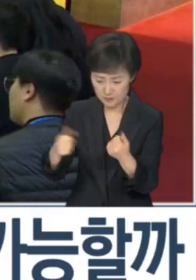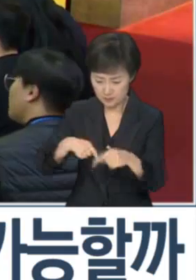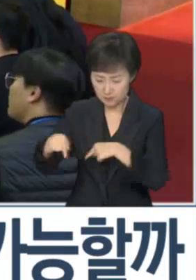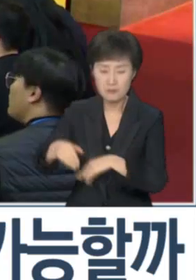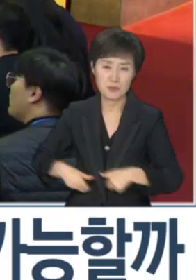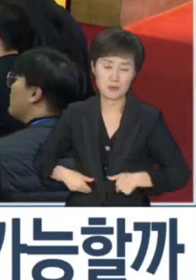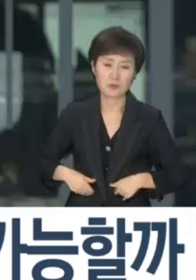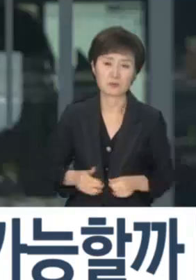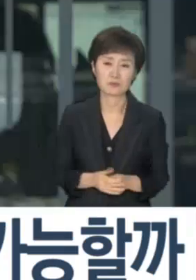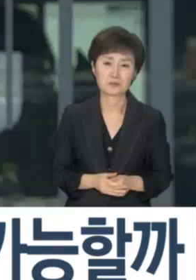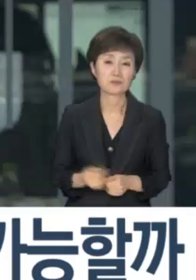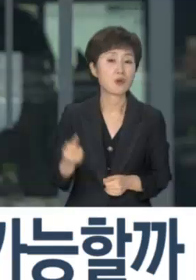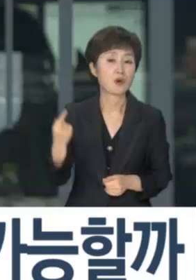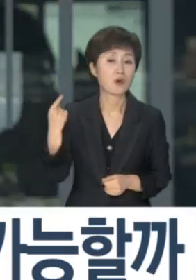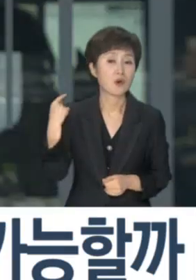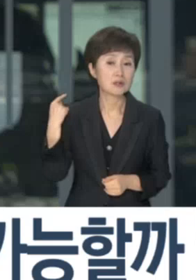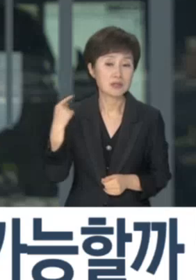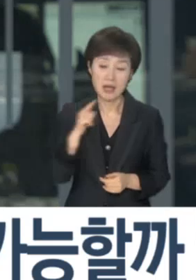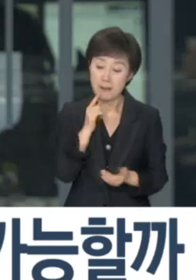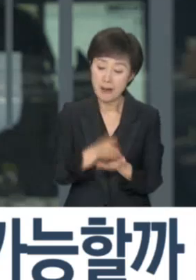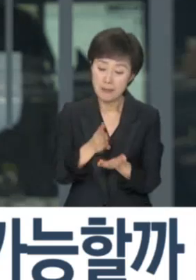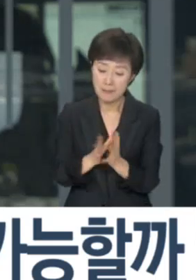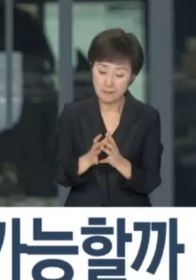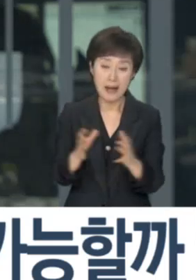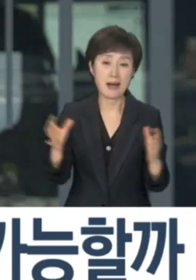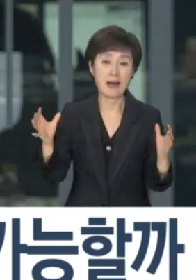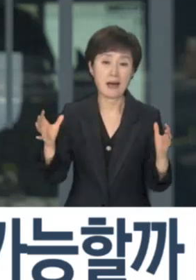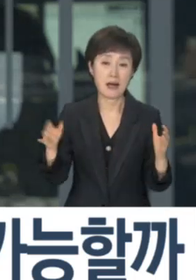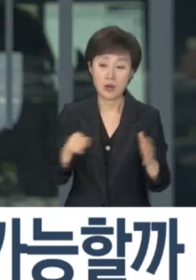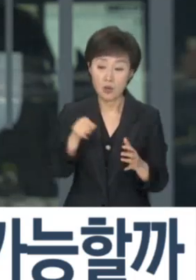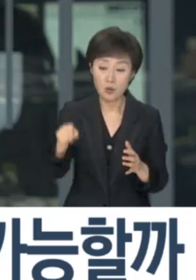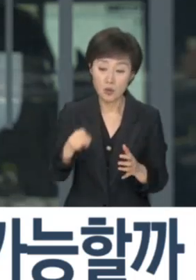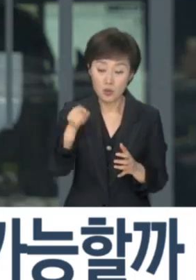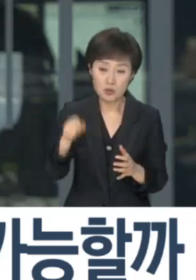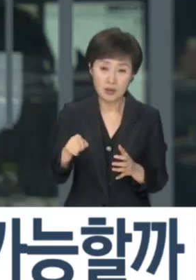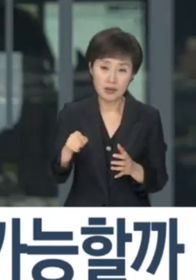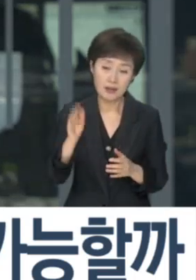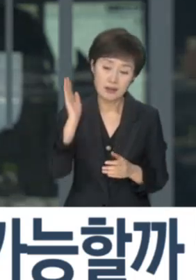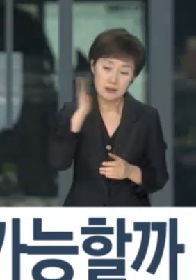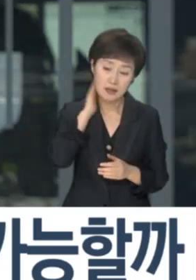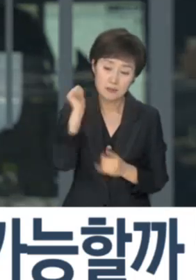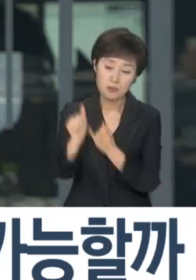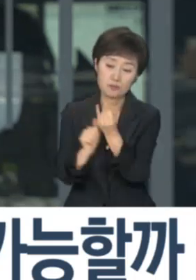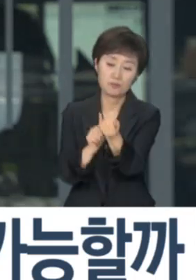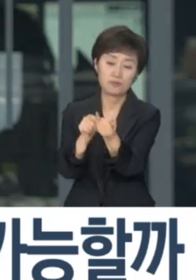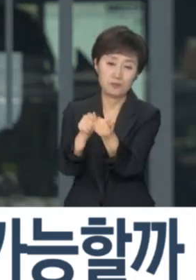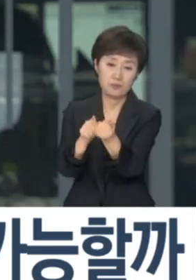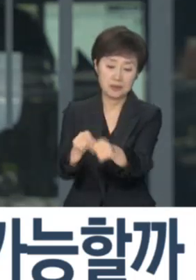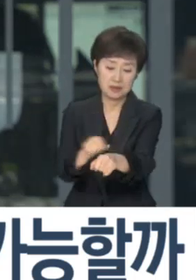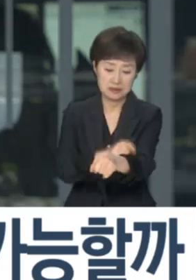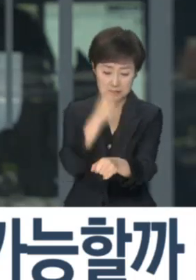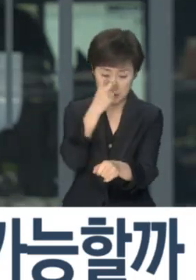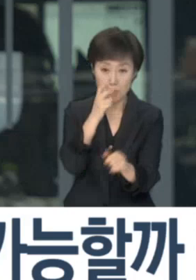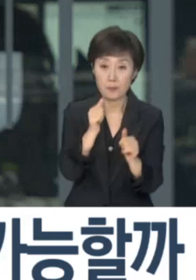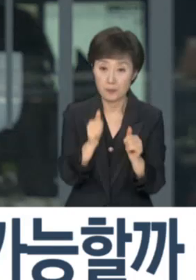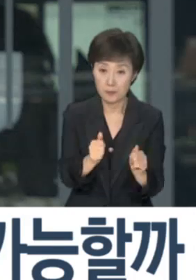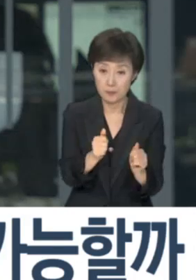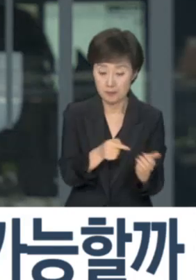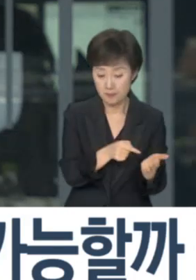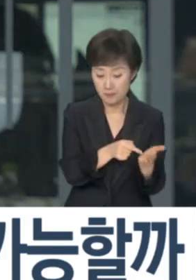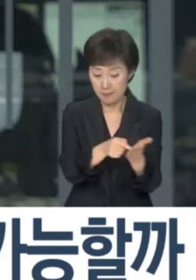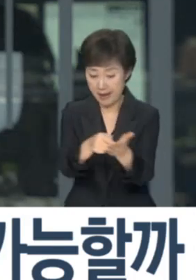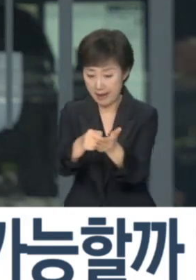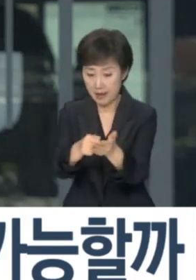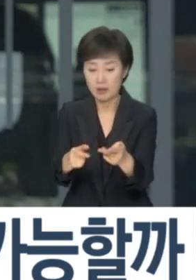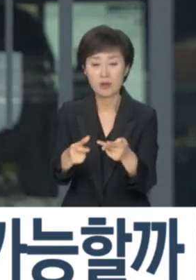어제 나온 이야기가 여러 있었습니다만 또 김건희 여사 특검법 그리고 명품백 수수 의혹 등 이제 민감한 사안들에